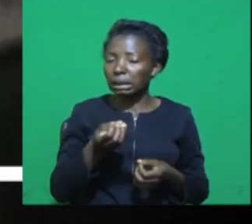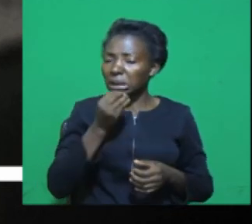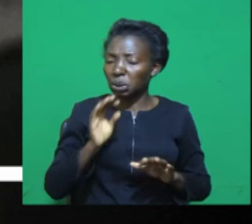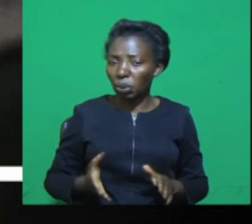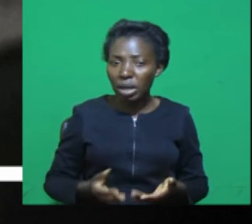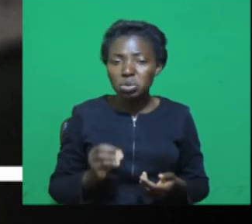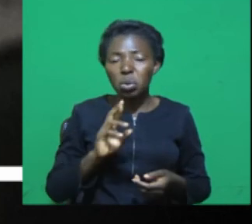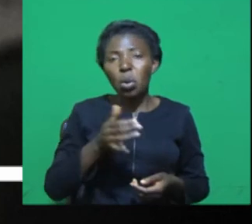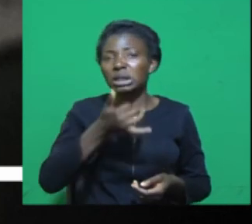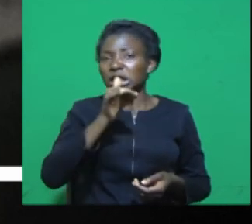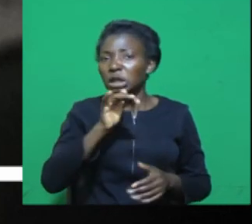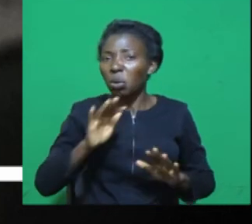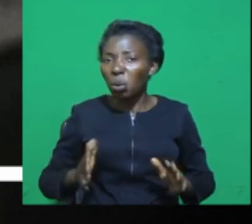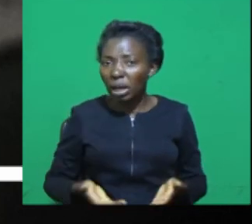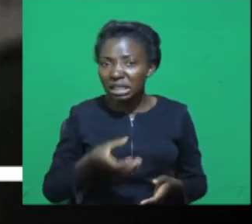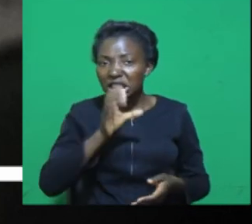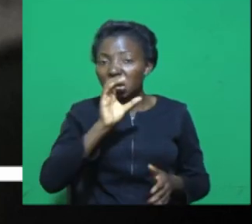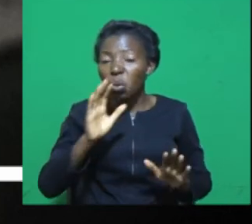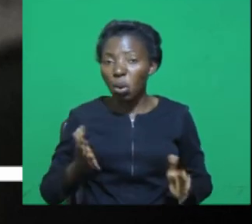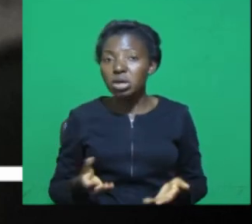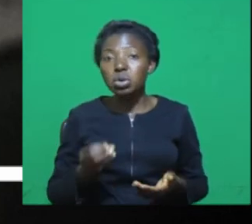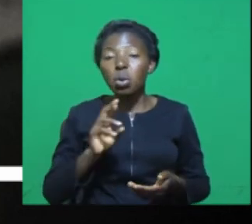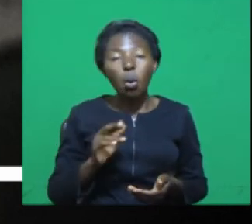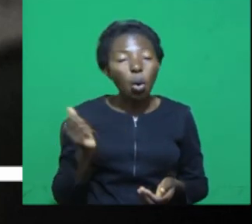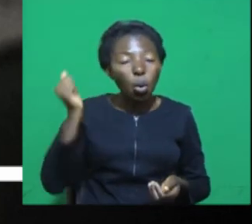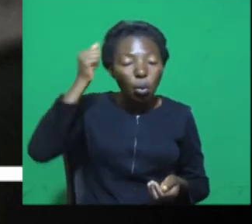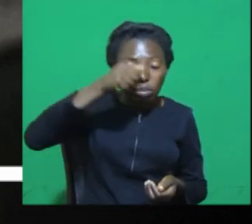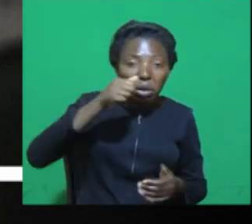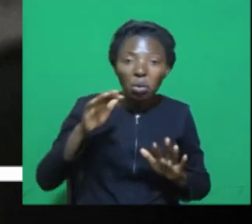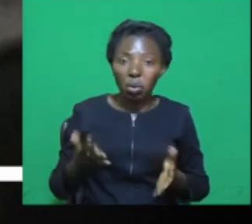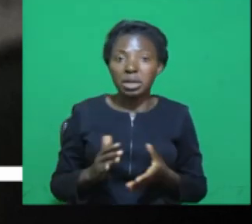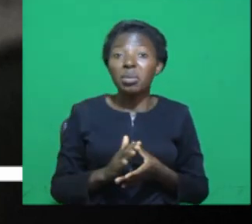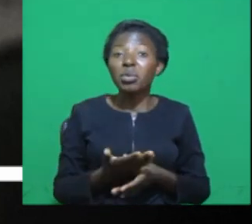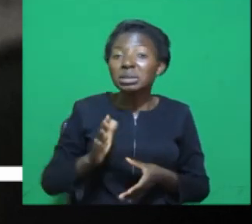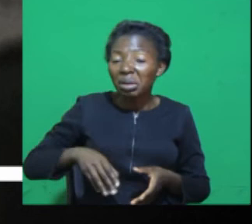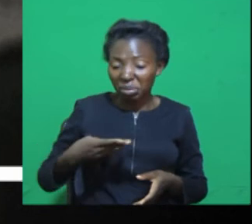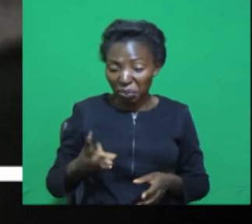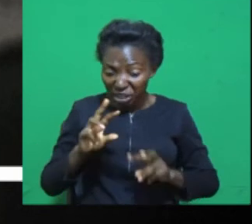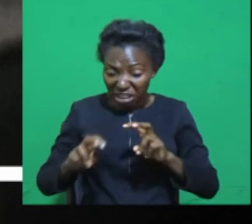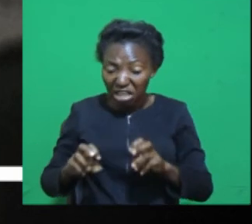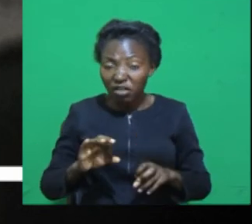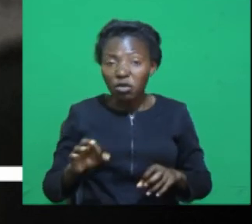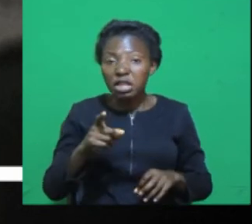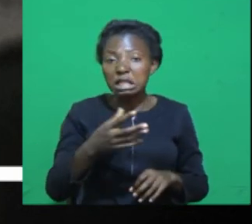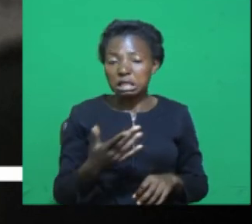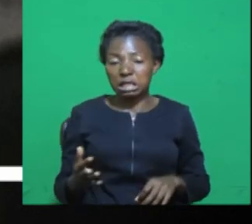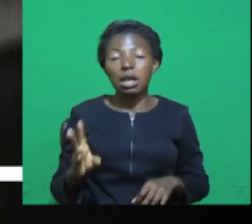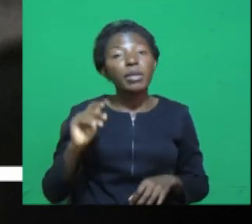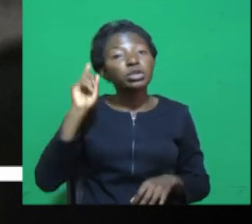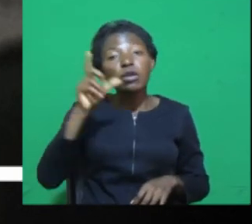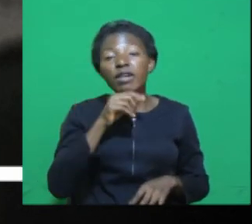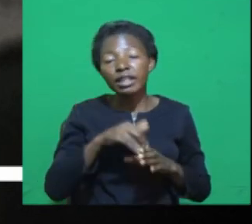tichadyei kana tichanwei kana tichafukeiko, nokuti vahedheni vanotsvaka izvozvi zvose, nokuti Baba